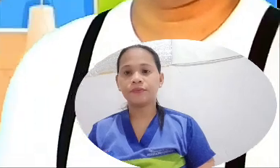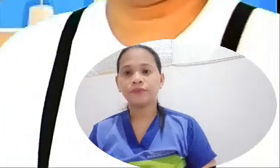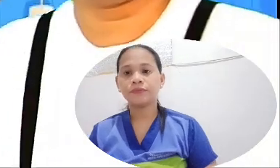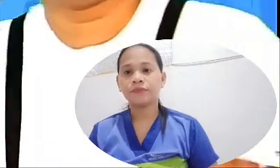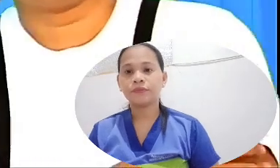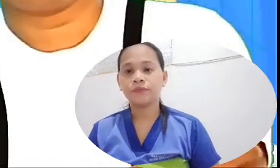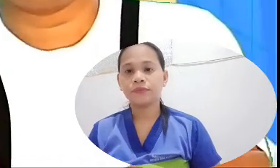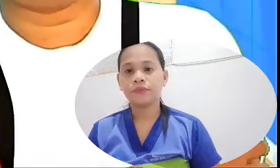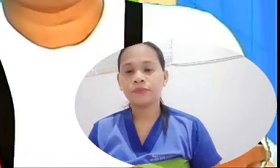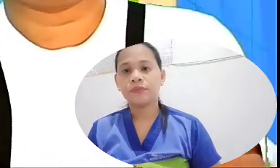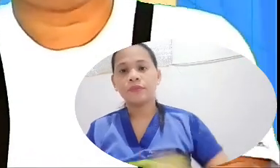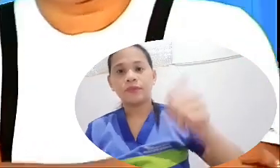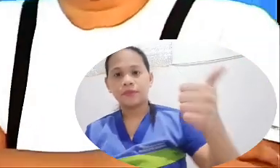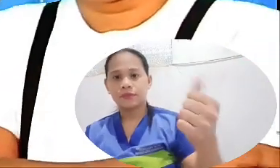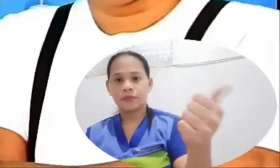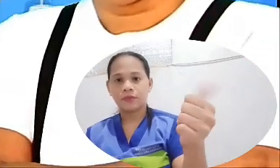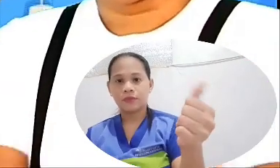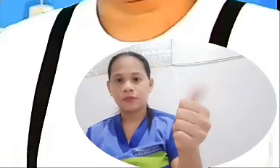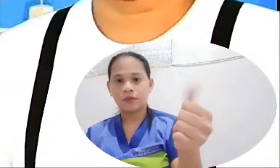Pang-siyam!